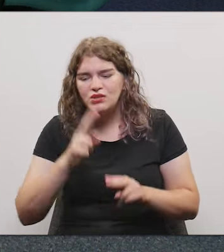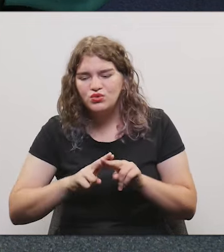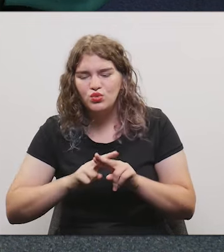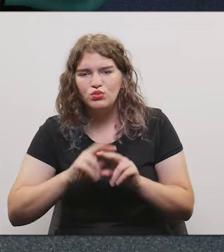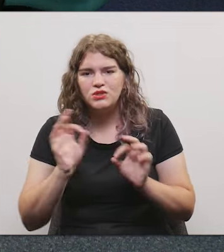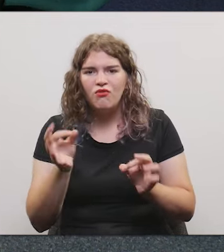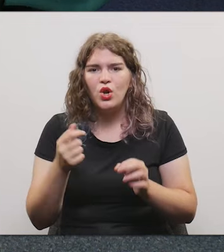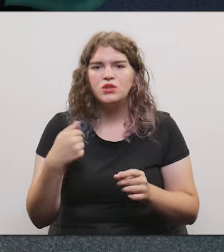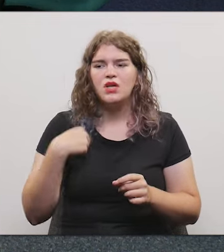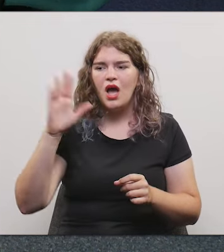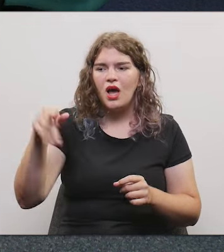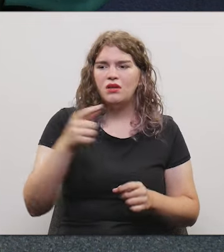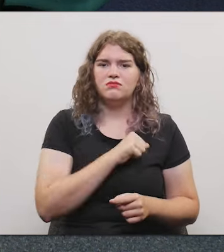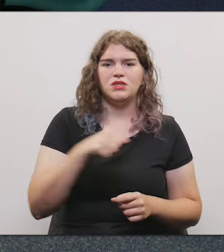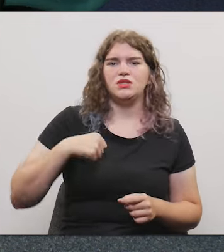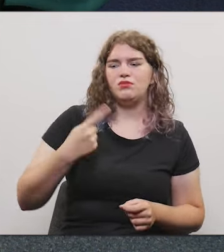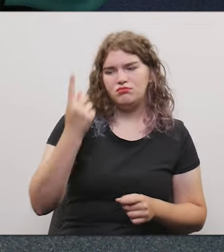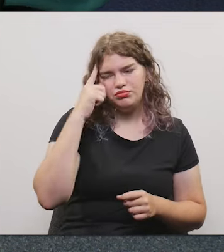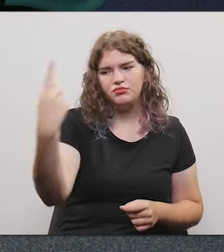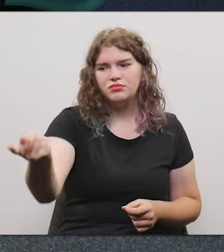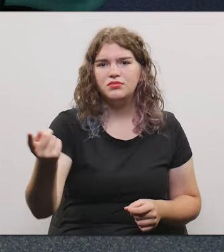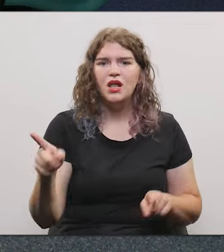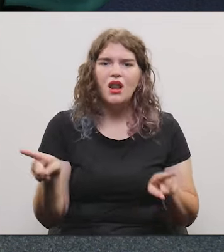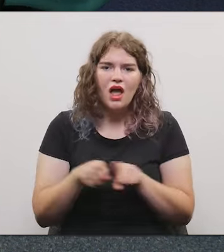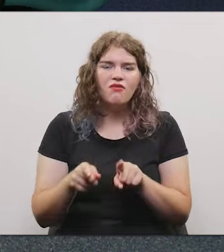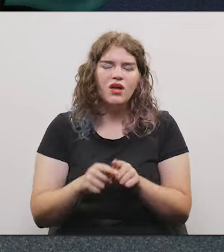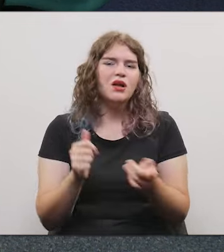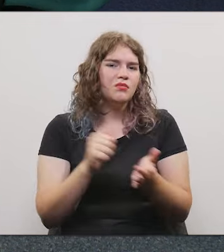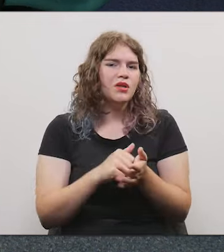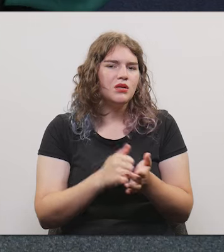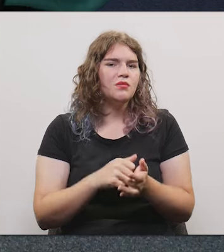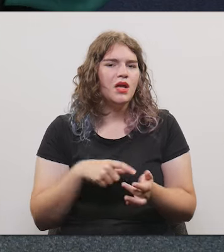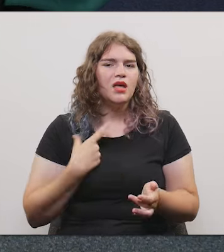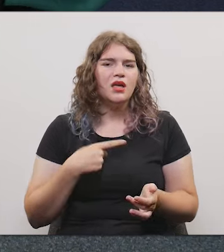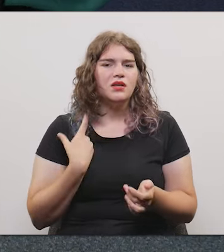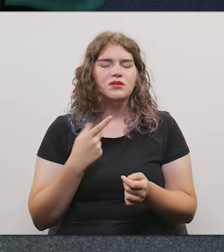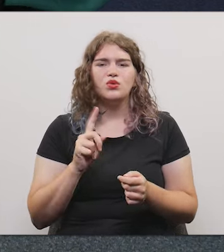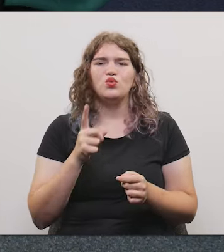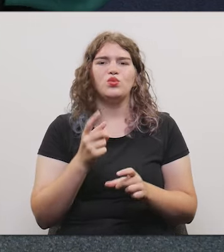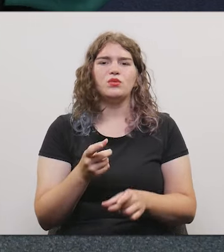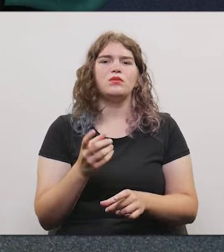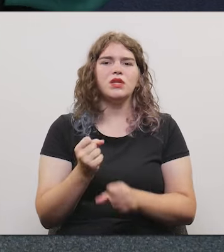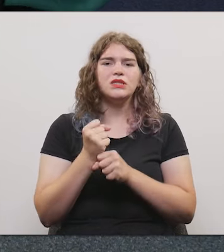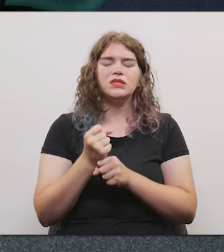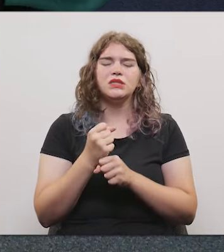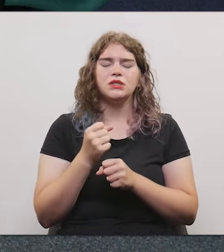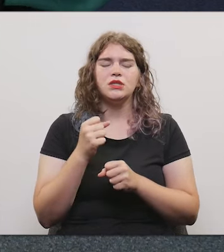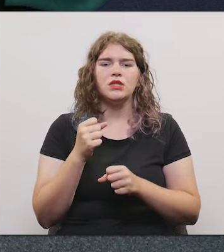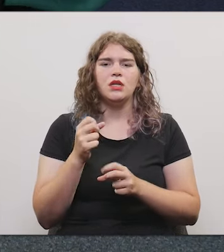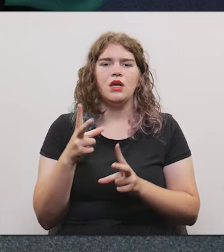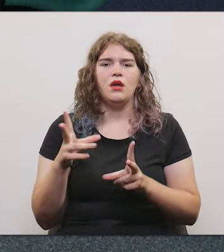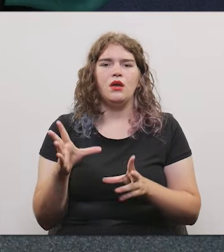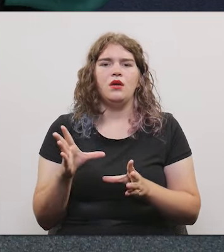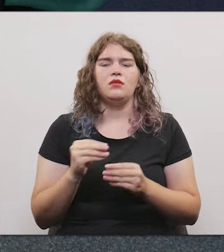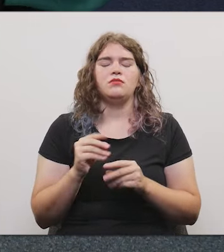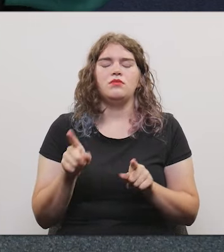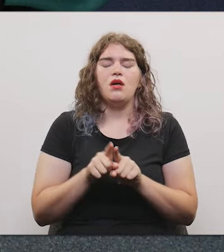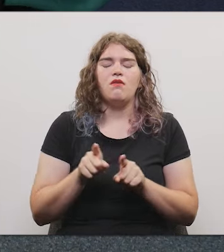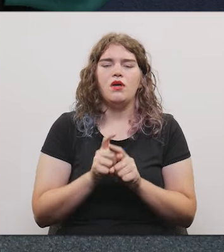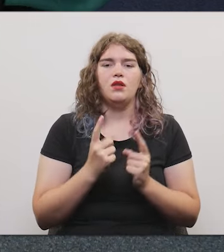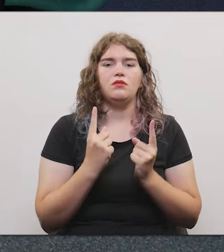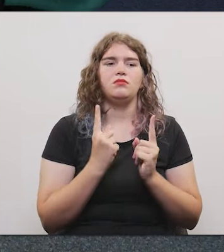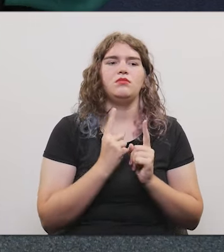om independent, vei avea un om care se gestionează singur. Așa văd și Biblia, exact așa ne face, nu ne ține într-o